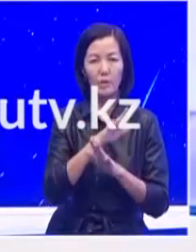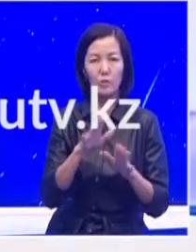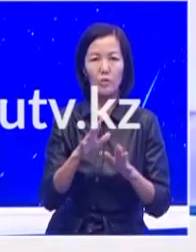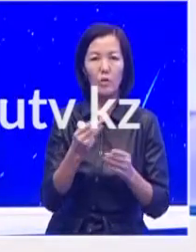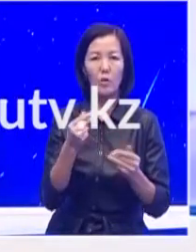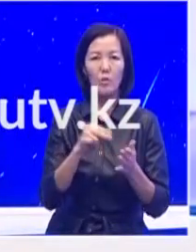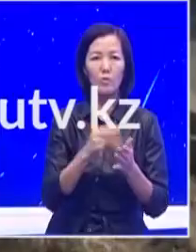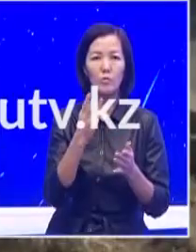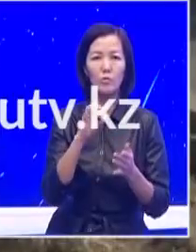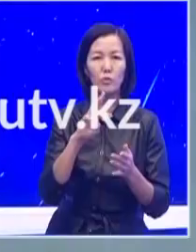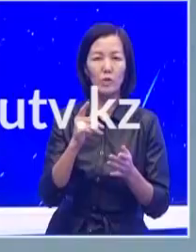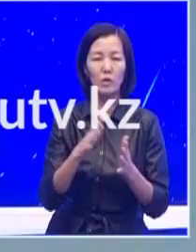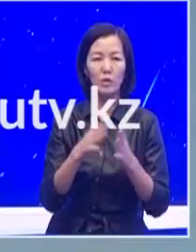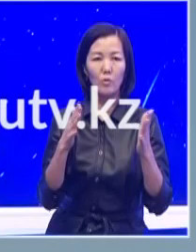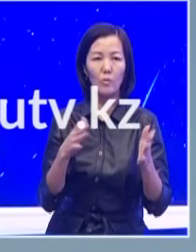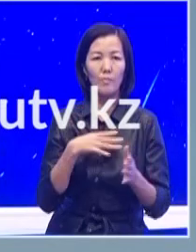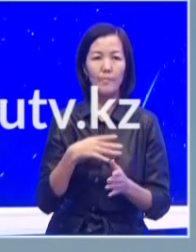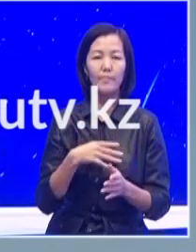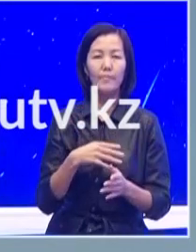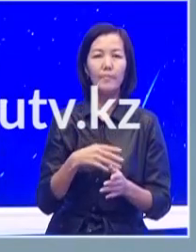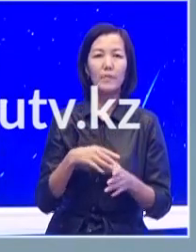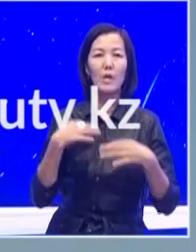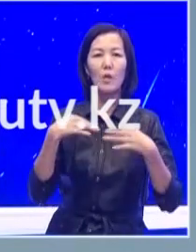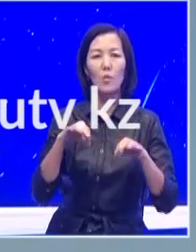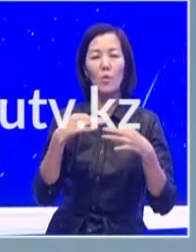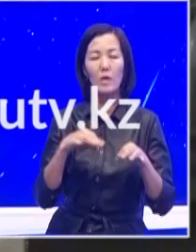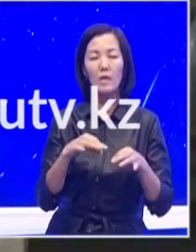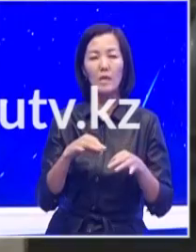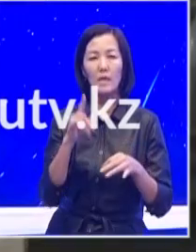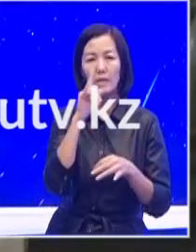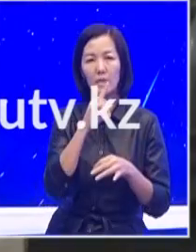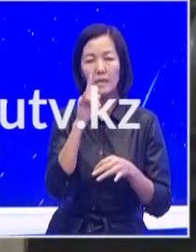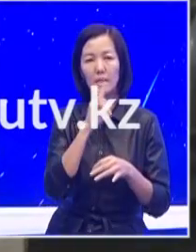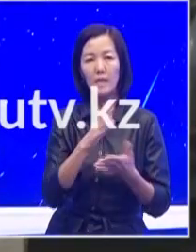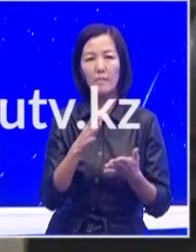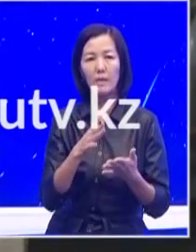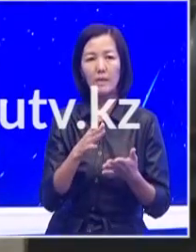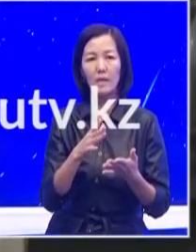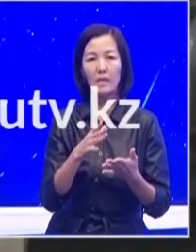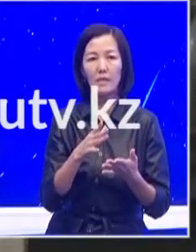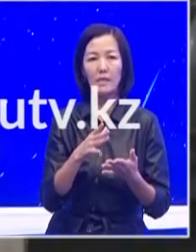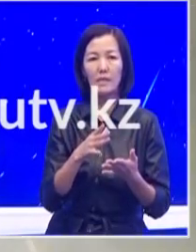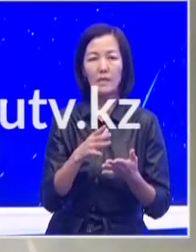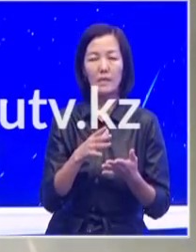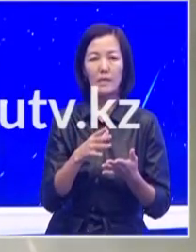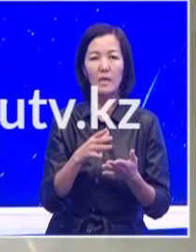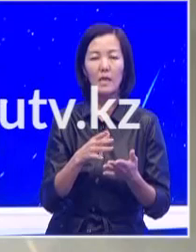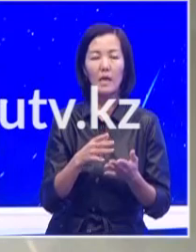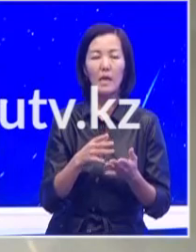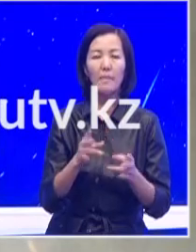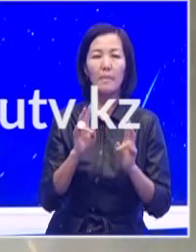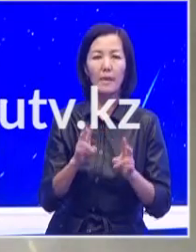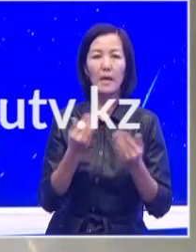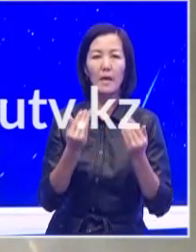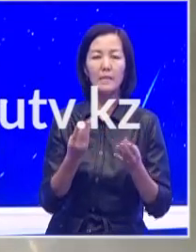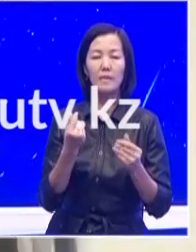тұр. Көлігі дизельмен жүретін жүргізушілердің тарыққанына айдан асты. Солярка бензин қалдықтарынан жасалады, бірақ қазір